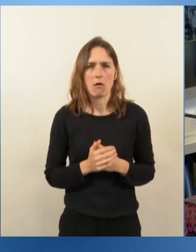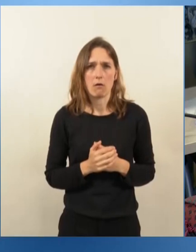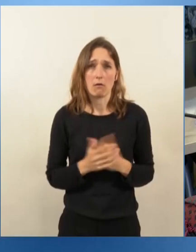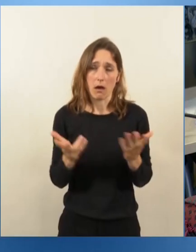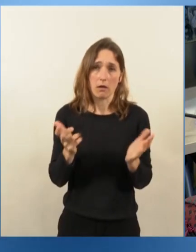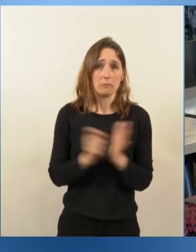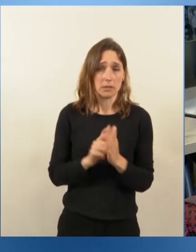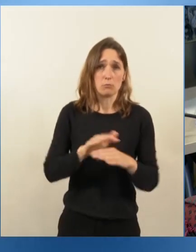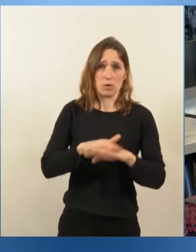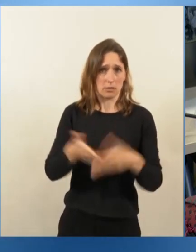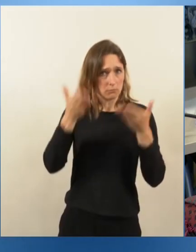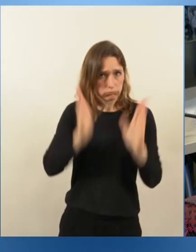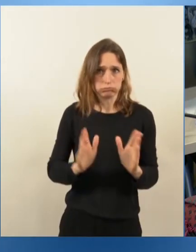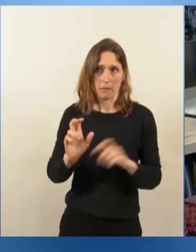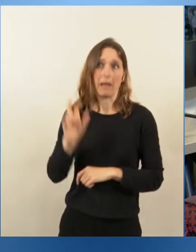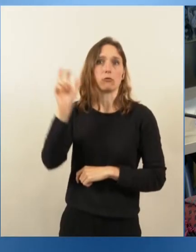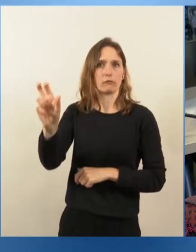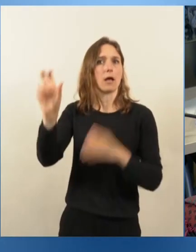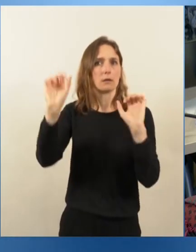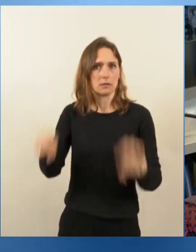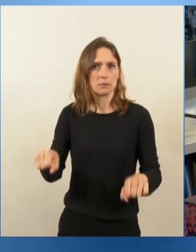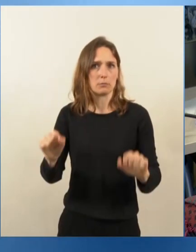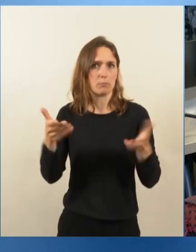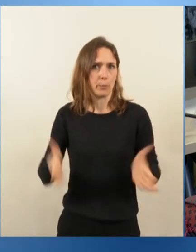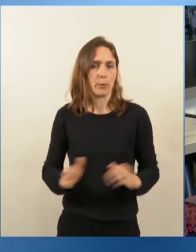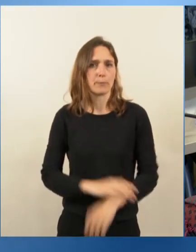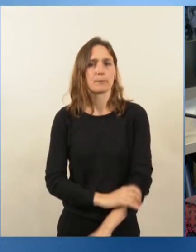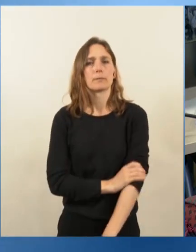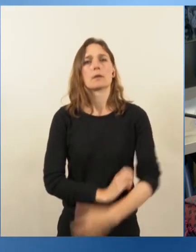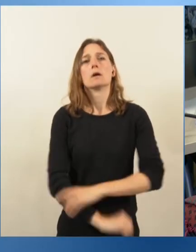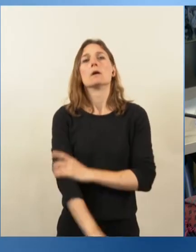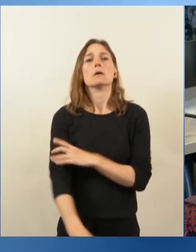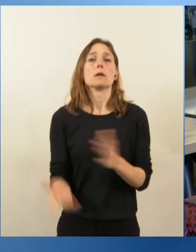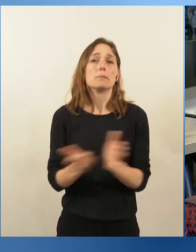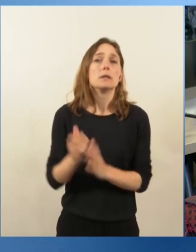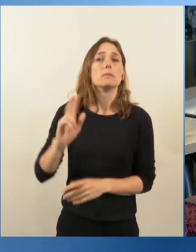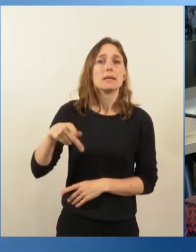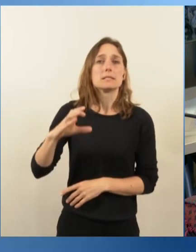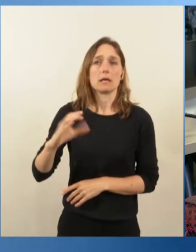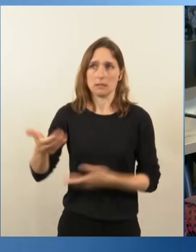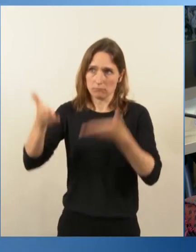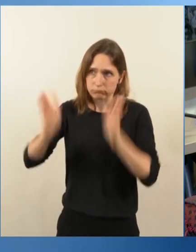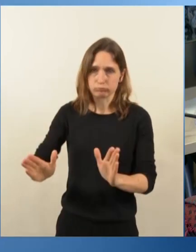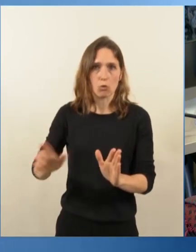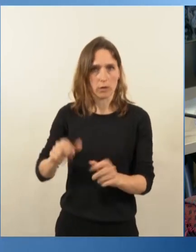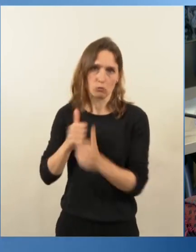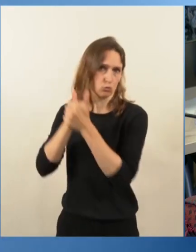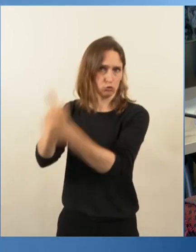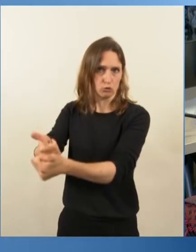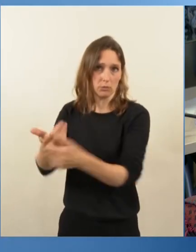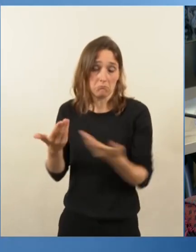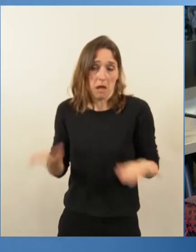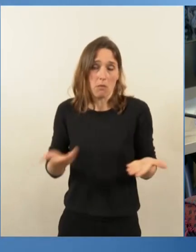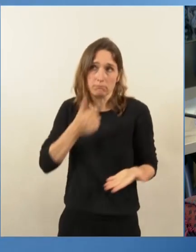quand elles seront établies aussi par exemple par le PCI et que il sera temps pour pour nous d'agir dans ce sens en attendant